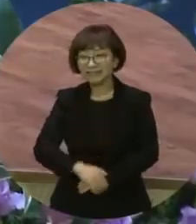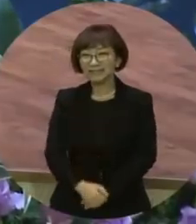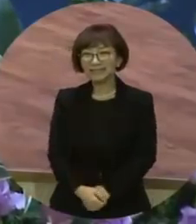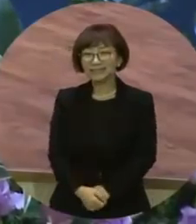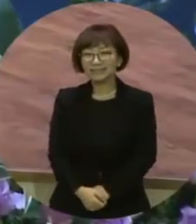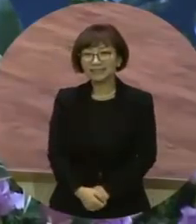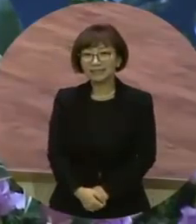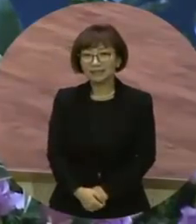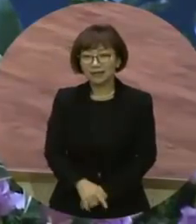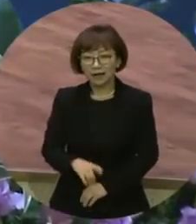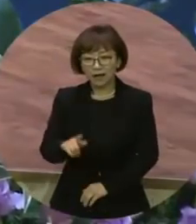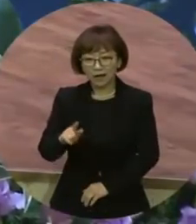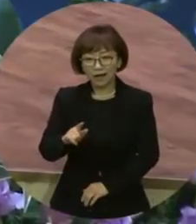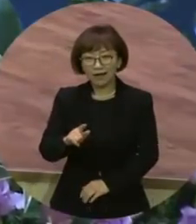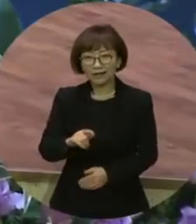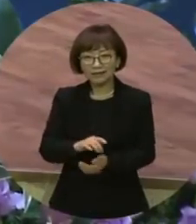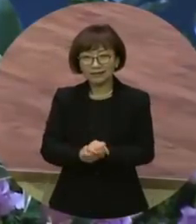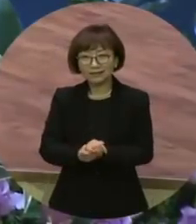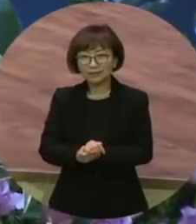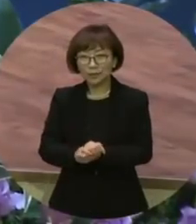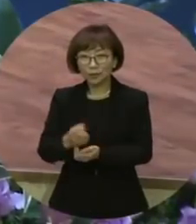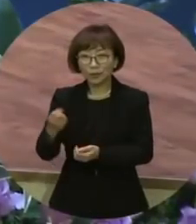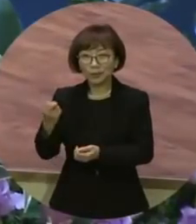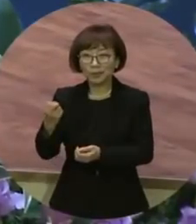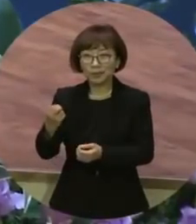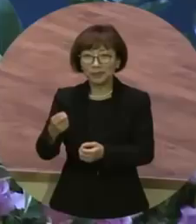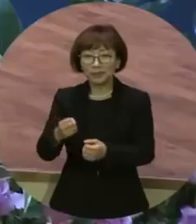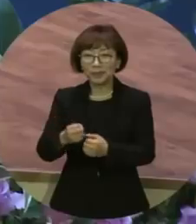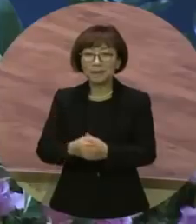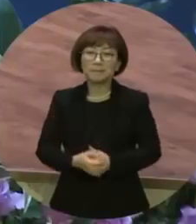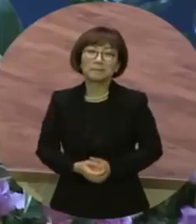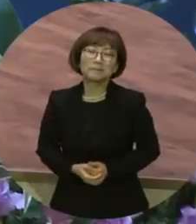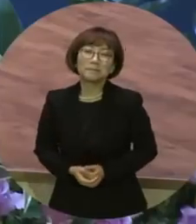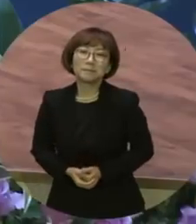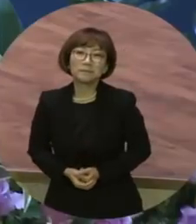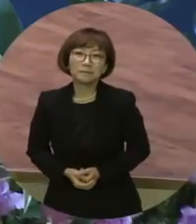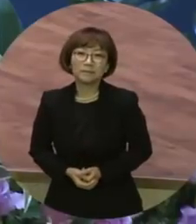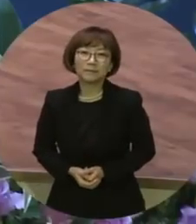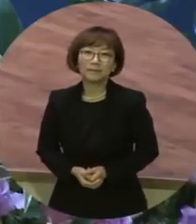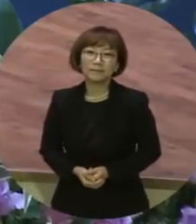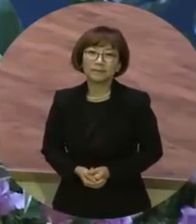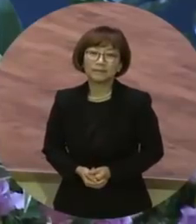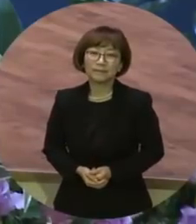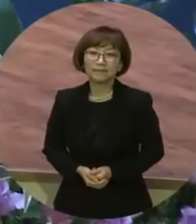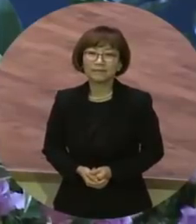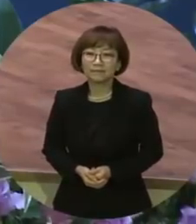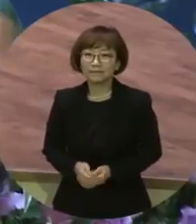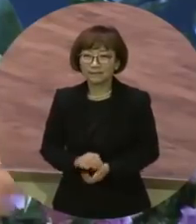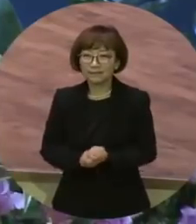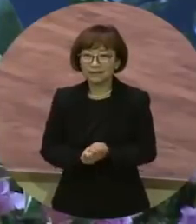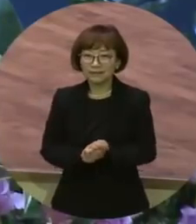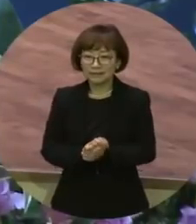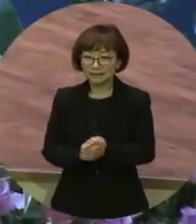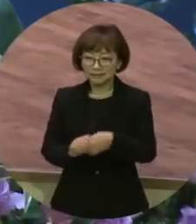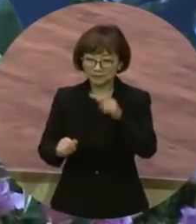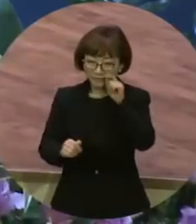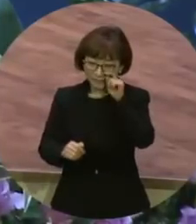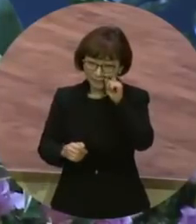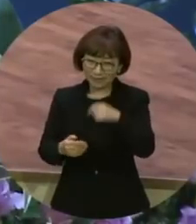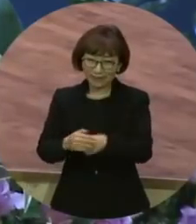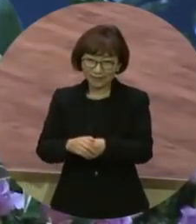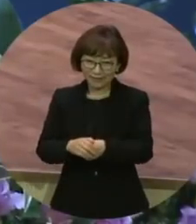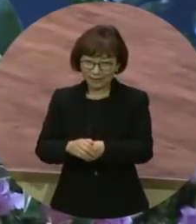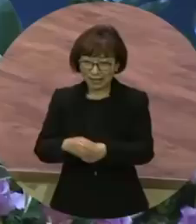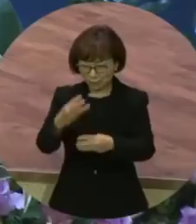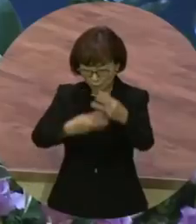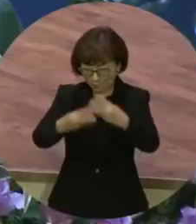어떤 비난도 다 수용하셨어요. 우리 어르신 목사님들이. 그랬더니 렘넌트들이라는 물고기들이 마음껏 뛰도는 큰 바다가